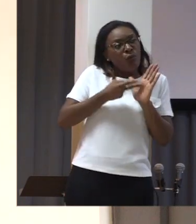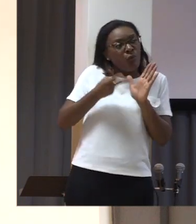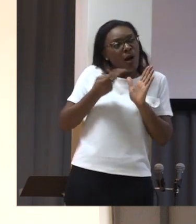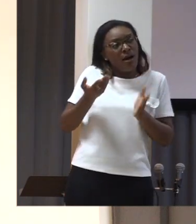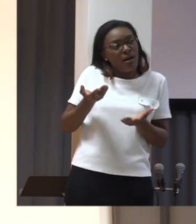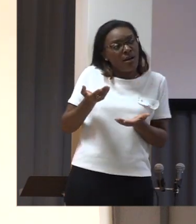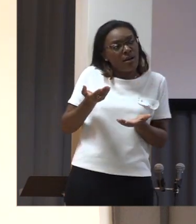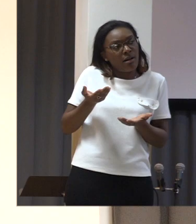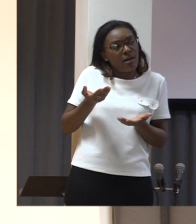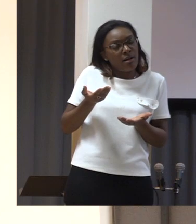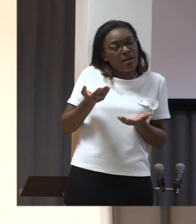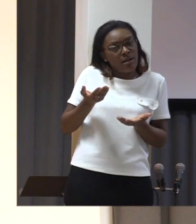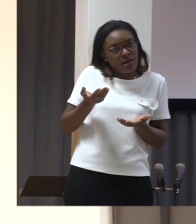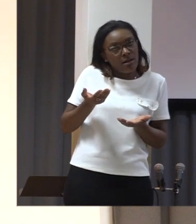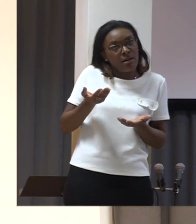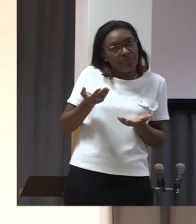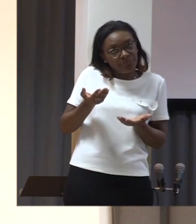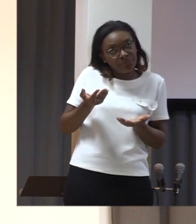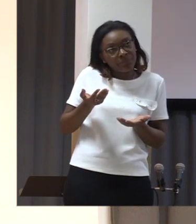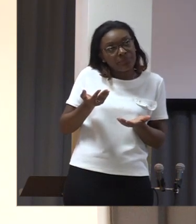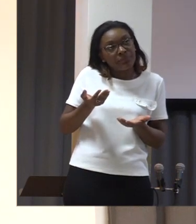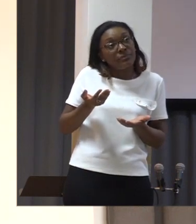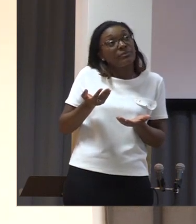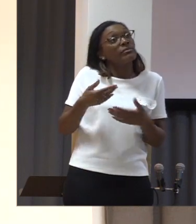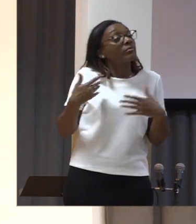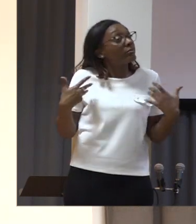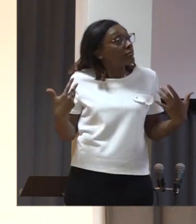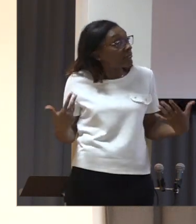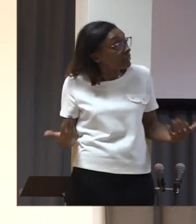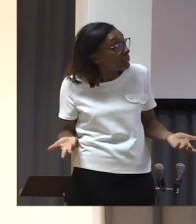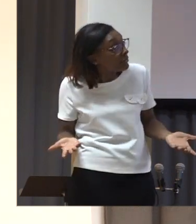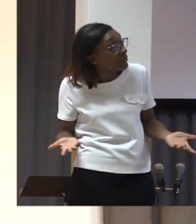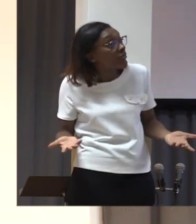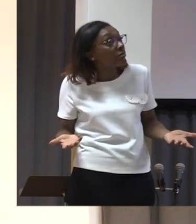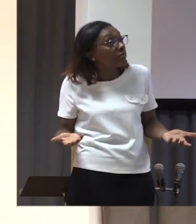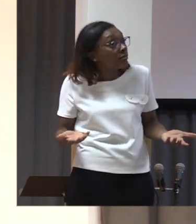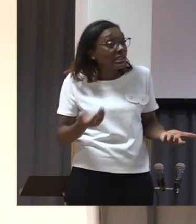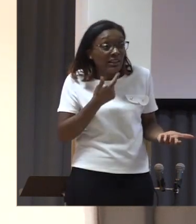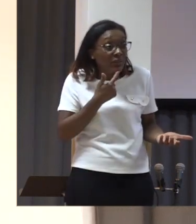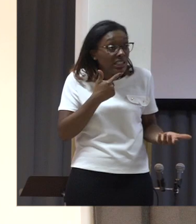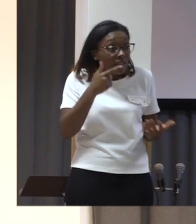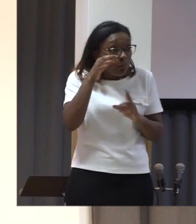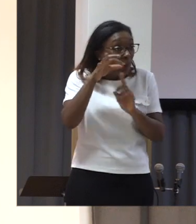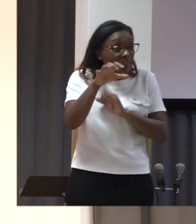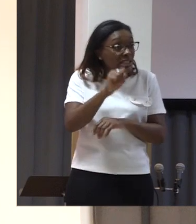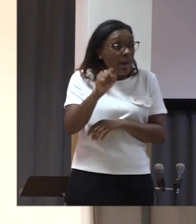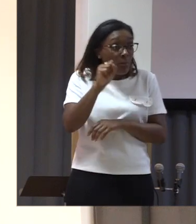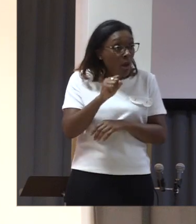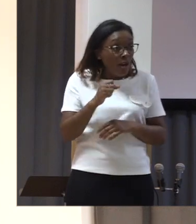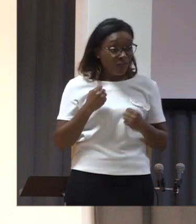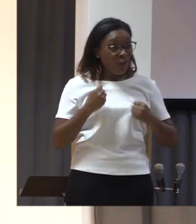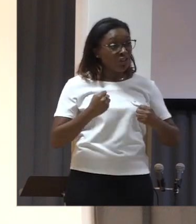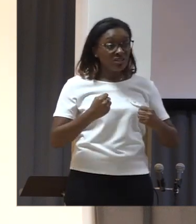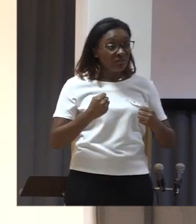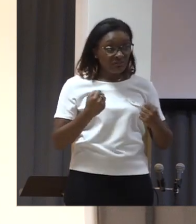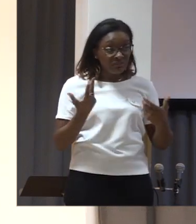Et cela nous emmène à conclure que Samuel n'a plus de force nécessaire pour